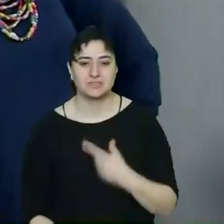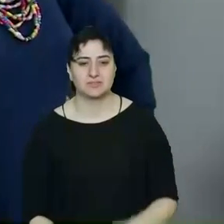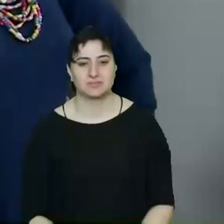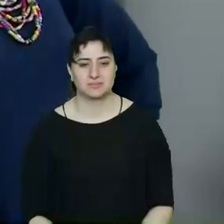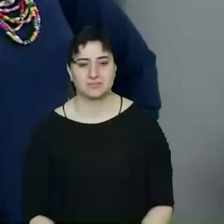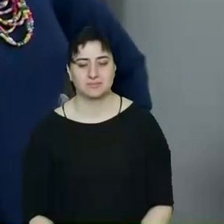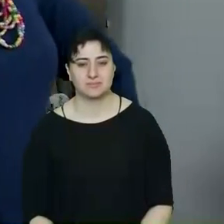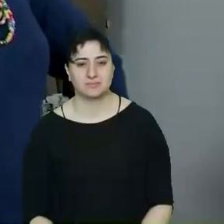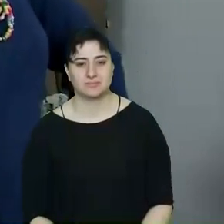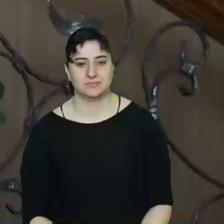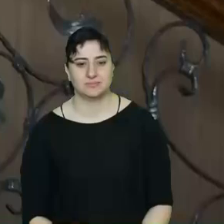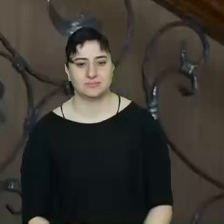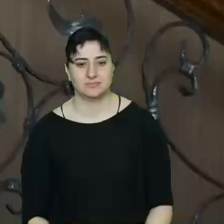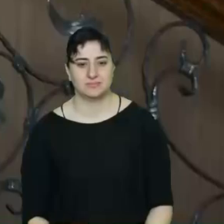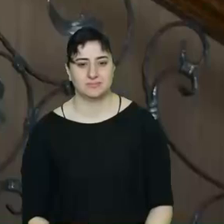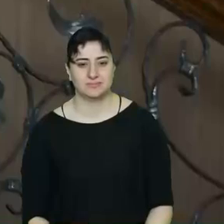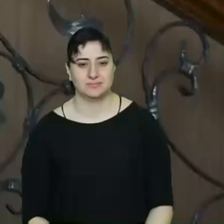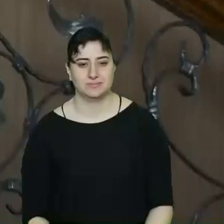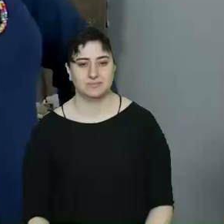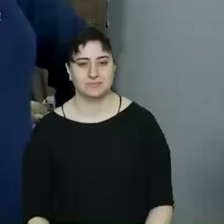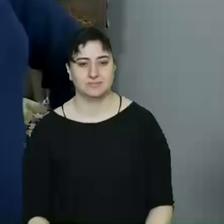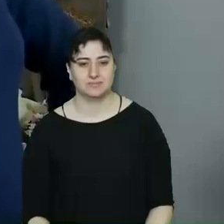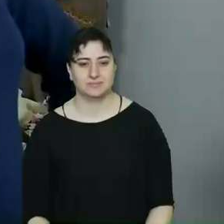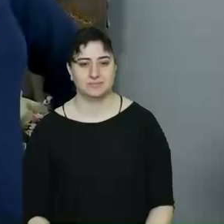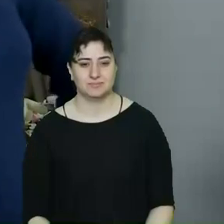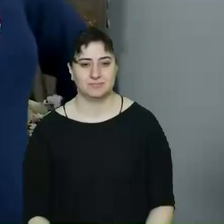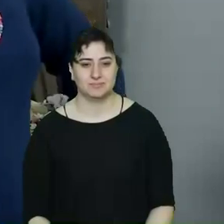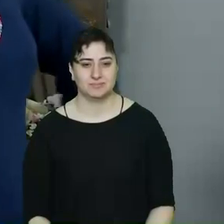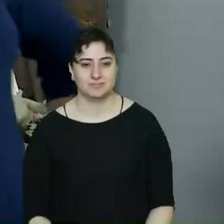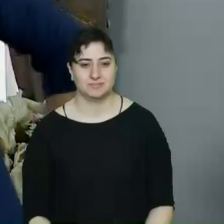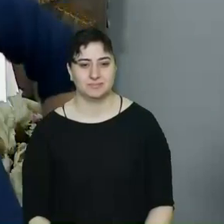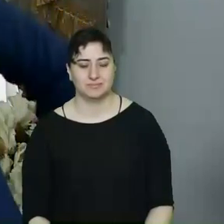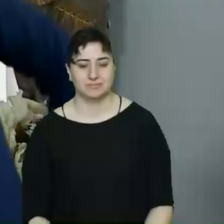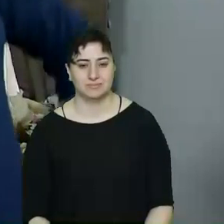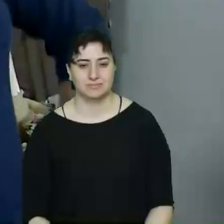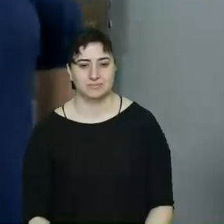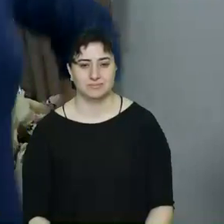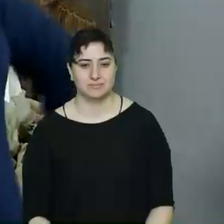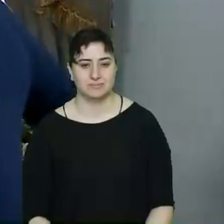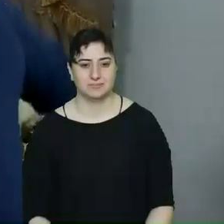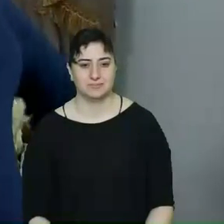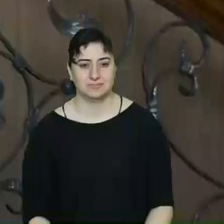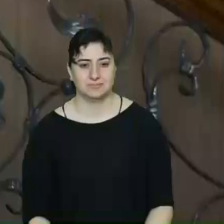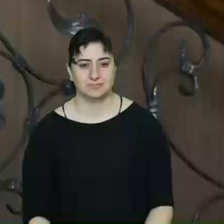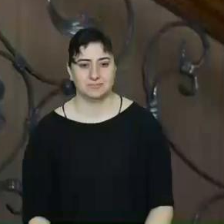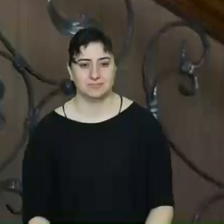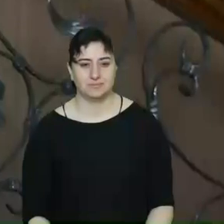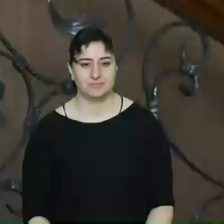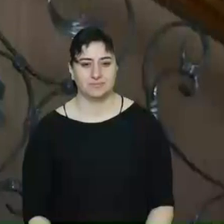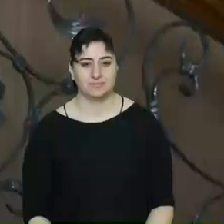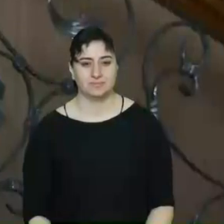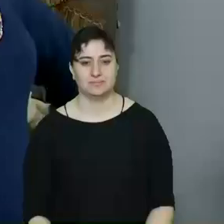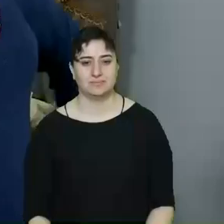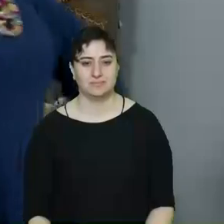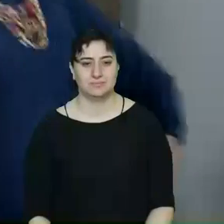fıstık? İkisi de elleri bellerinde, burunlarını havaya diktiler. Meryem el kol işaretleriyle Rüyam'ın zayıflığına atıfta bulunuyor.